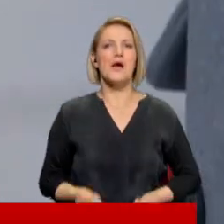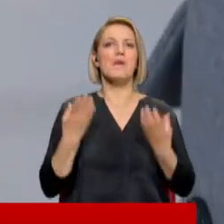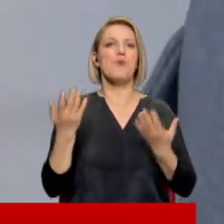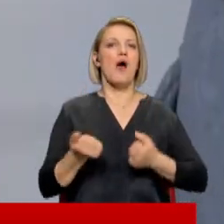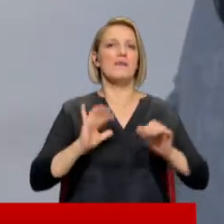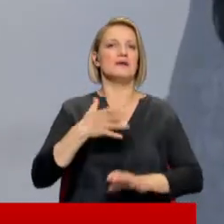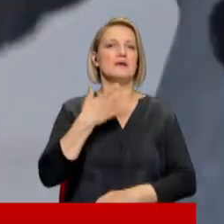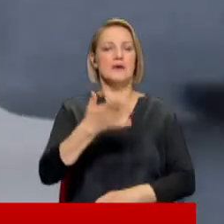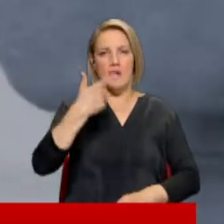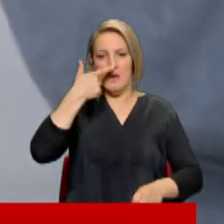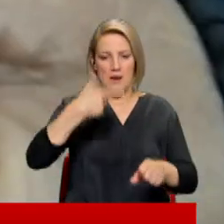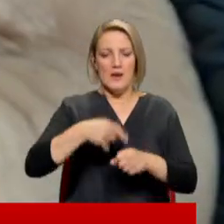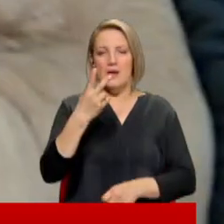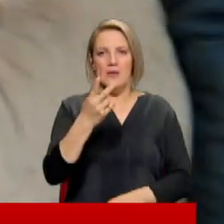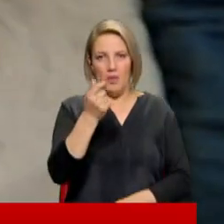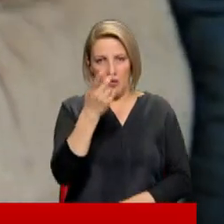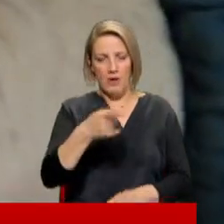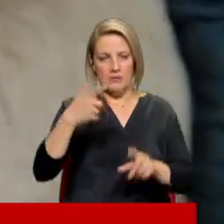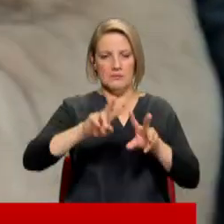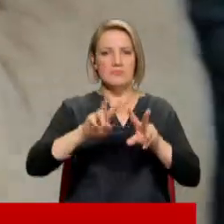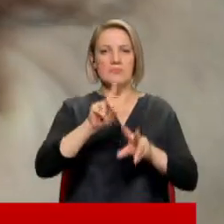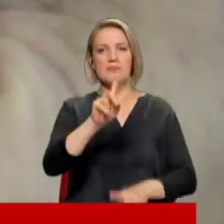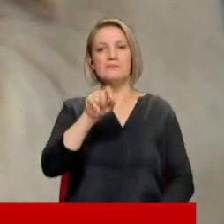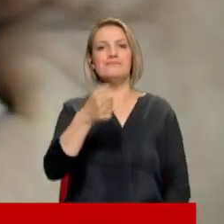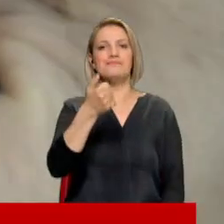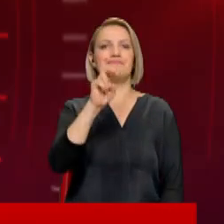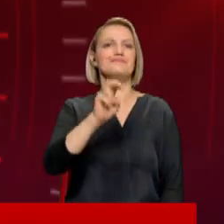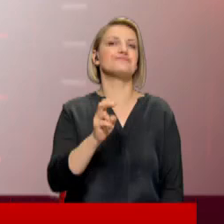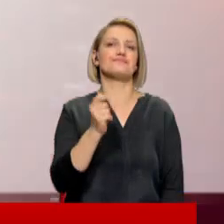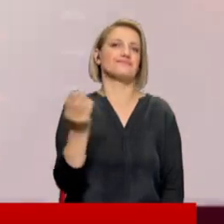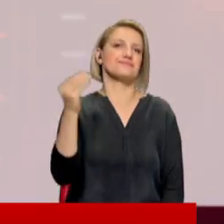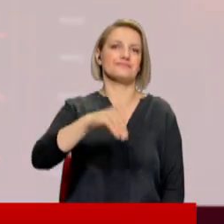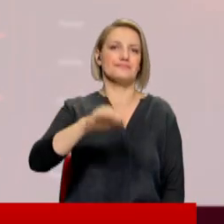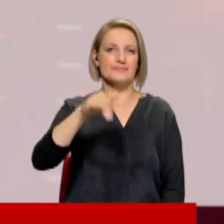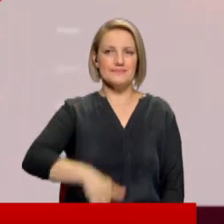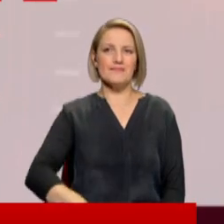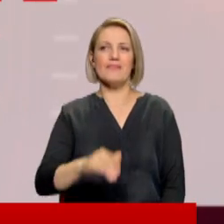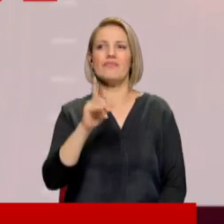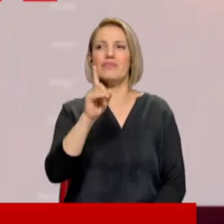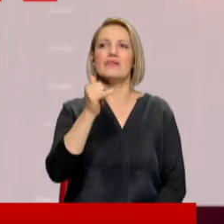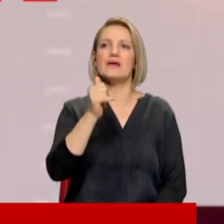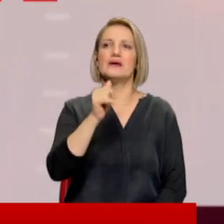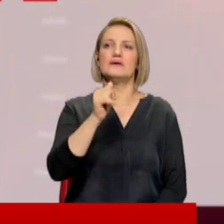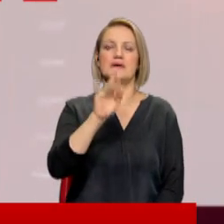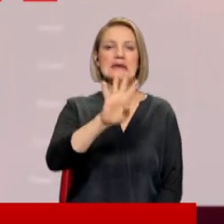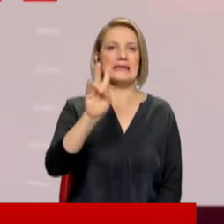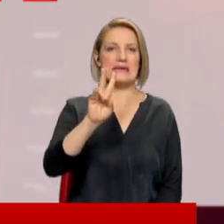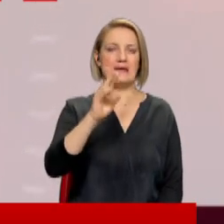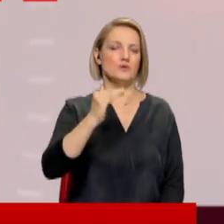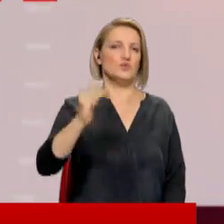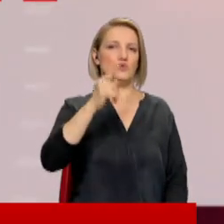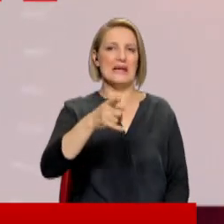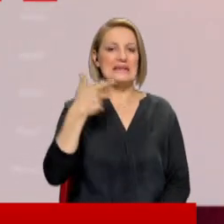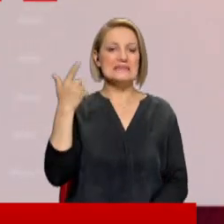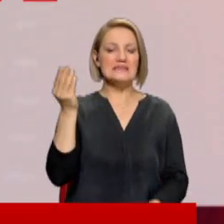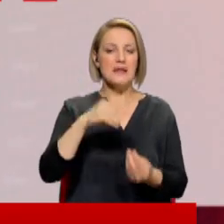araç sahipleri. Benzine 2 lira, motorine 1 lira 68 kuruş zam geldi. Akaryakıtın litre fiyatı 42 lirayı geçti.